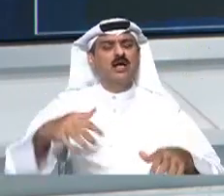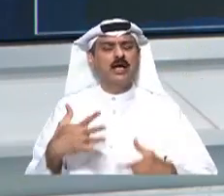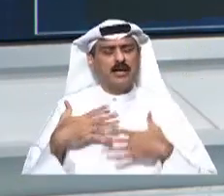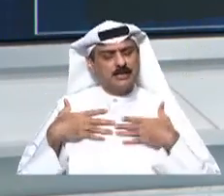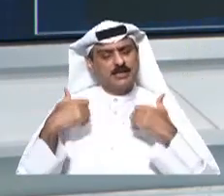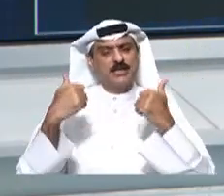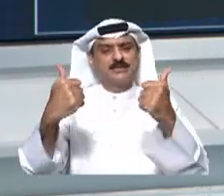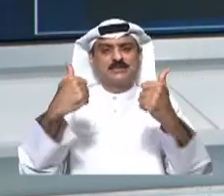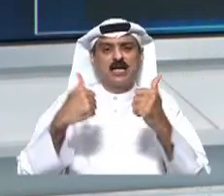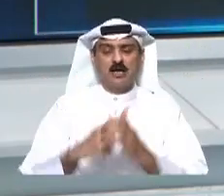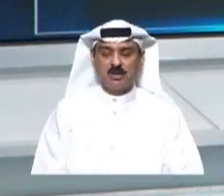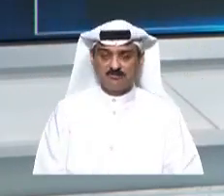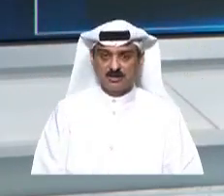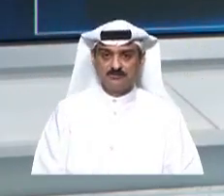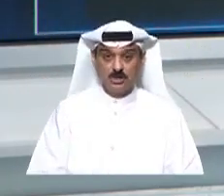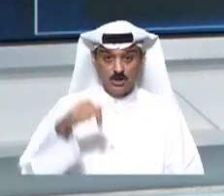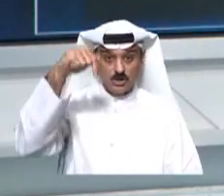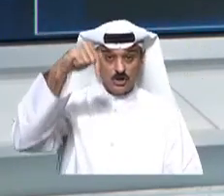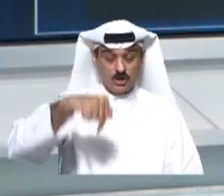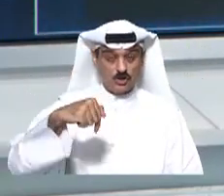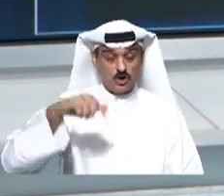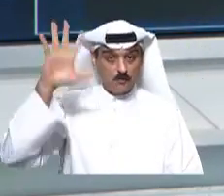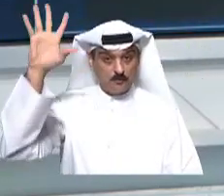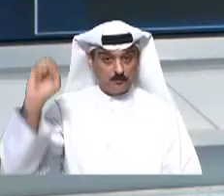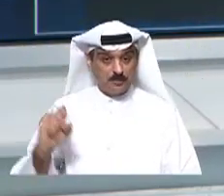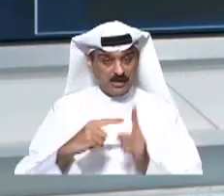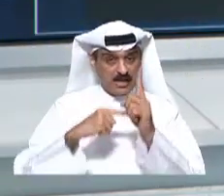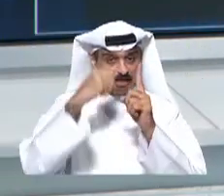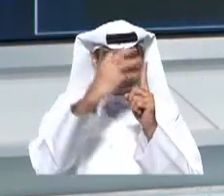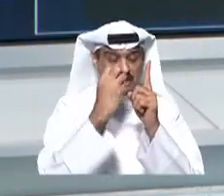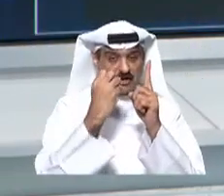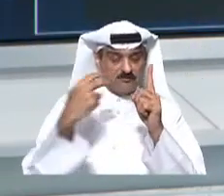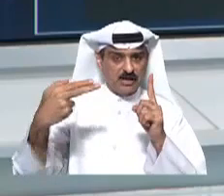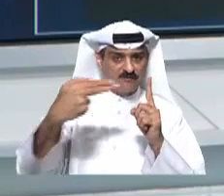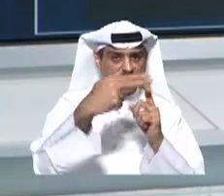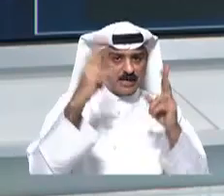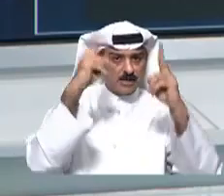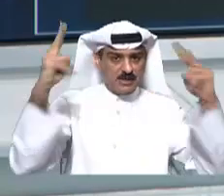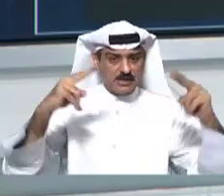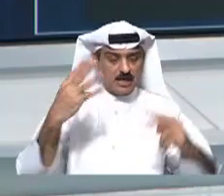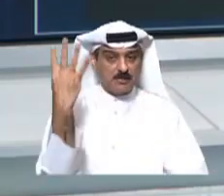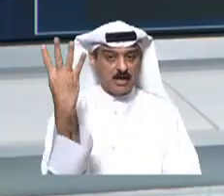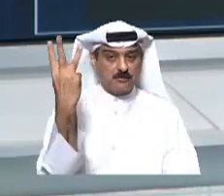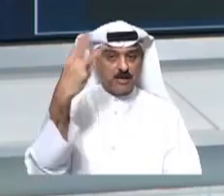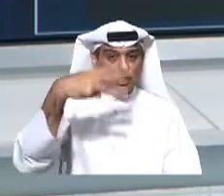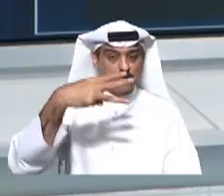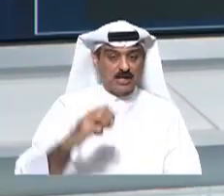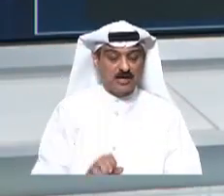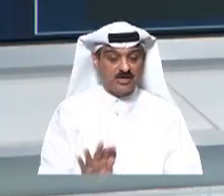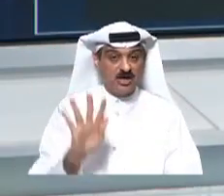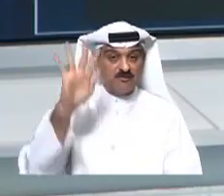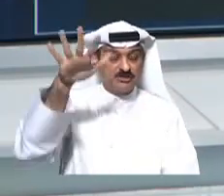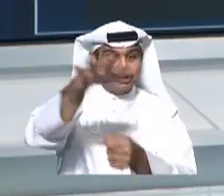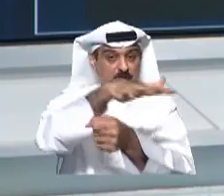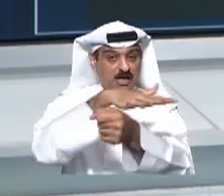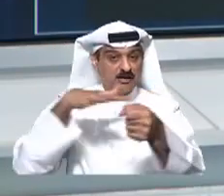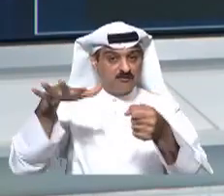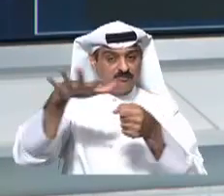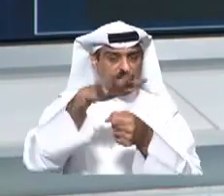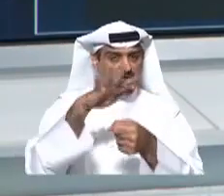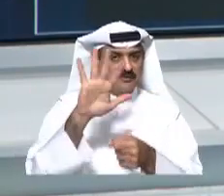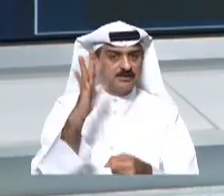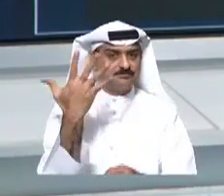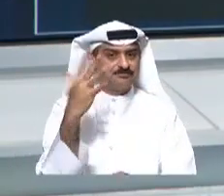ودرجات الحرارة متوقع في منتصف هذه الليلة المناطق الغربية السالم الشقاية 34 درجة مئوية، جزرنا الشمالية وأربع بوبيان